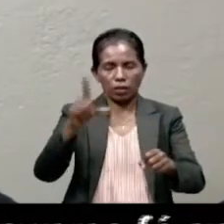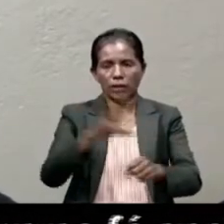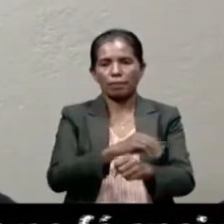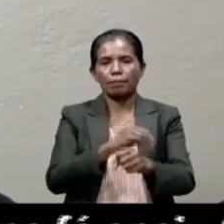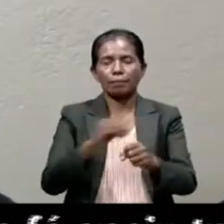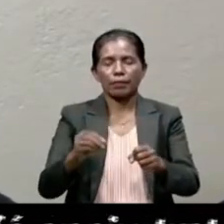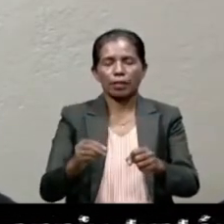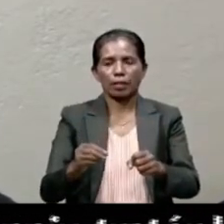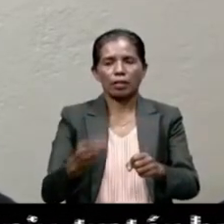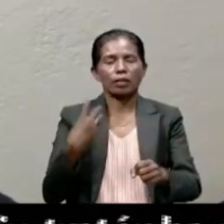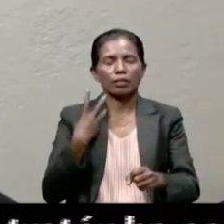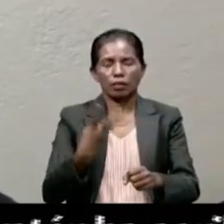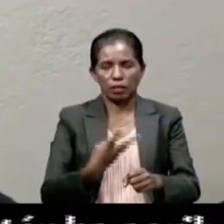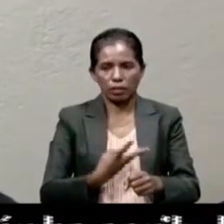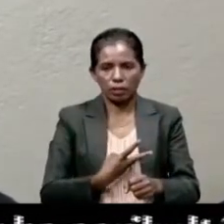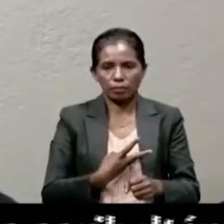nia ita